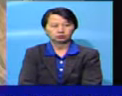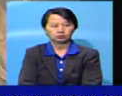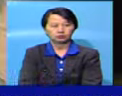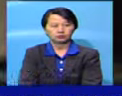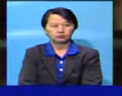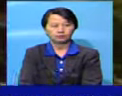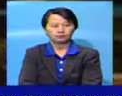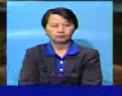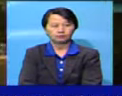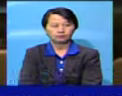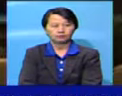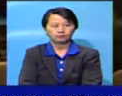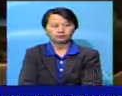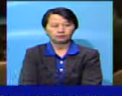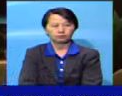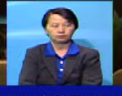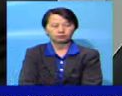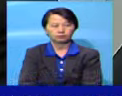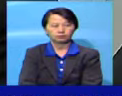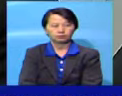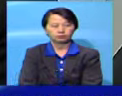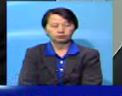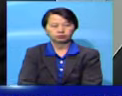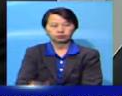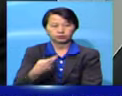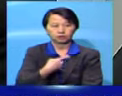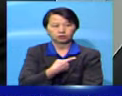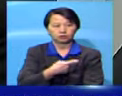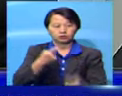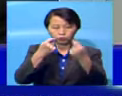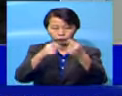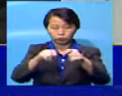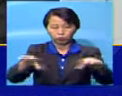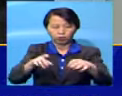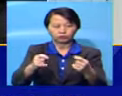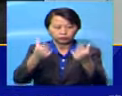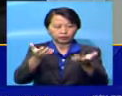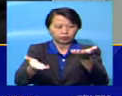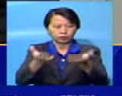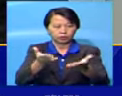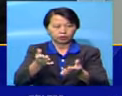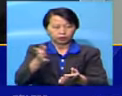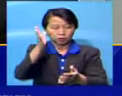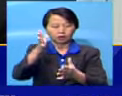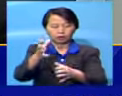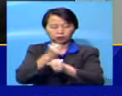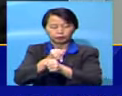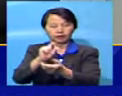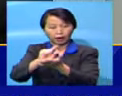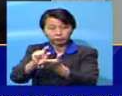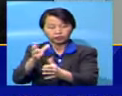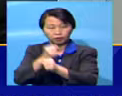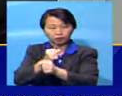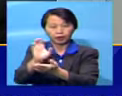dia now to ATT kita akan Cuba buat secepat mungkin jadi dia akan dapat gaji dan juga akan dapat Al